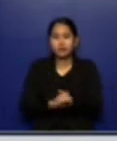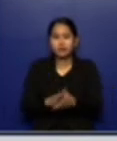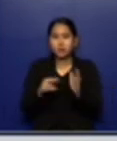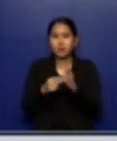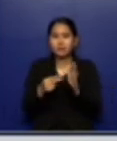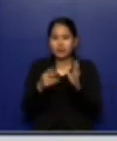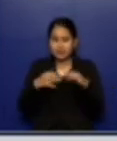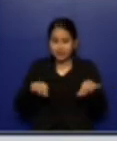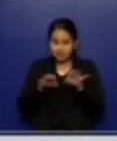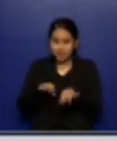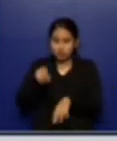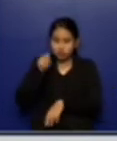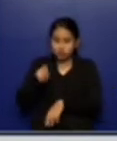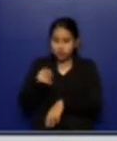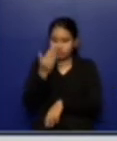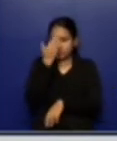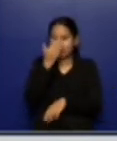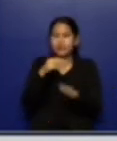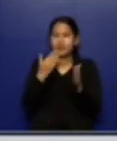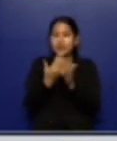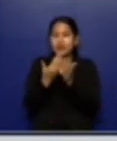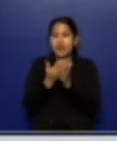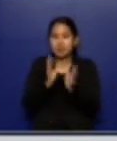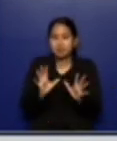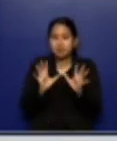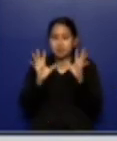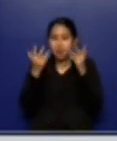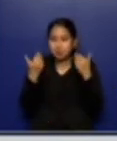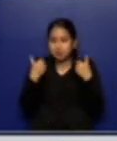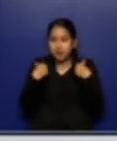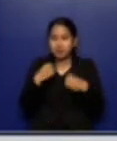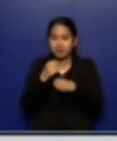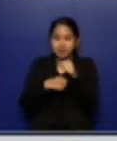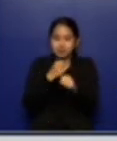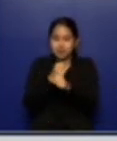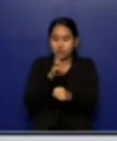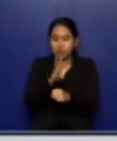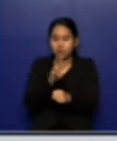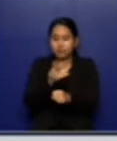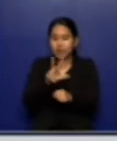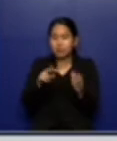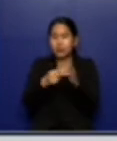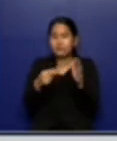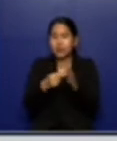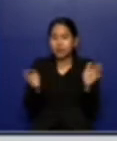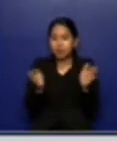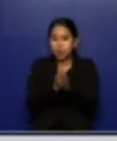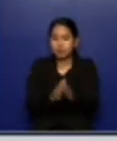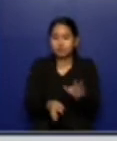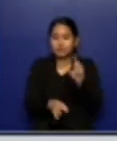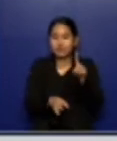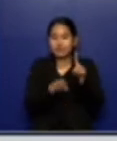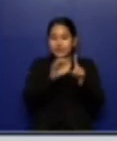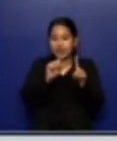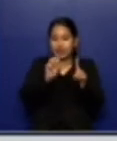เป็นหมดไปแล้วนะครับต้องตัดโอนมาอีกฉะนั้นงบกลางปี63ต้องเป็น 160,000 ล้านกว่าแต่ปี